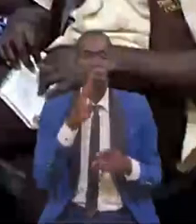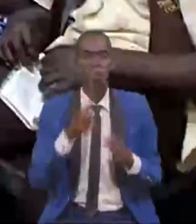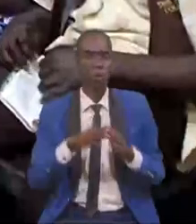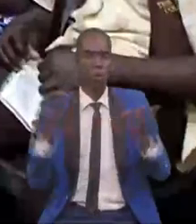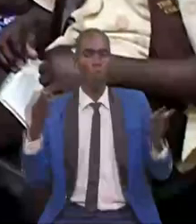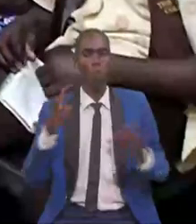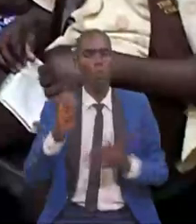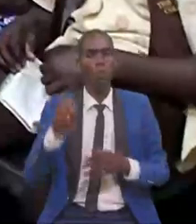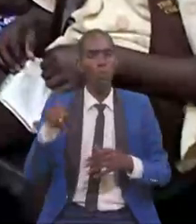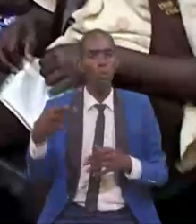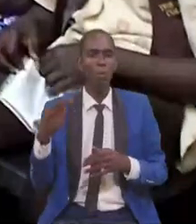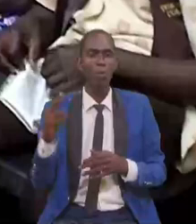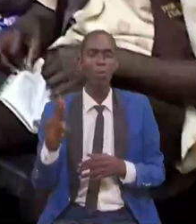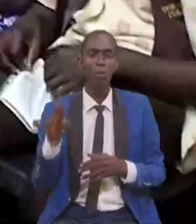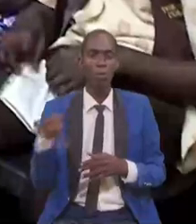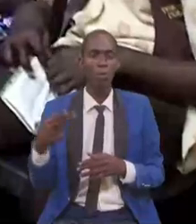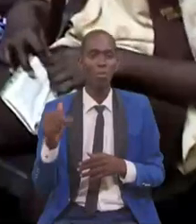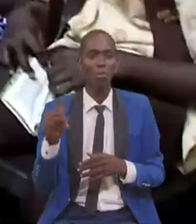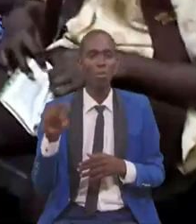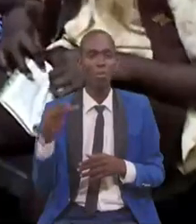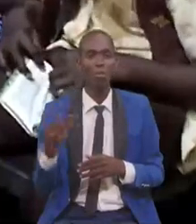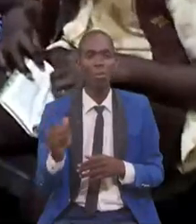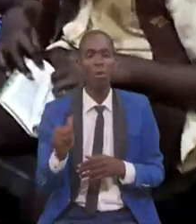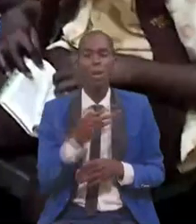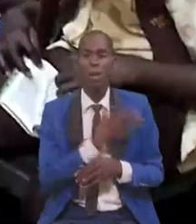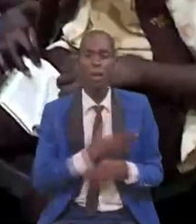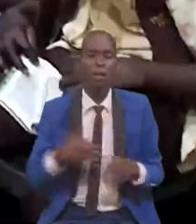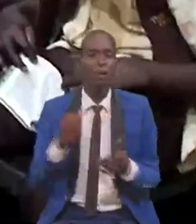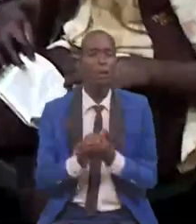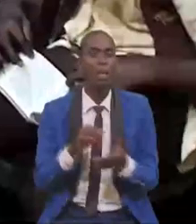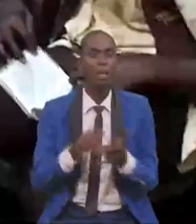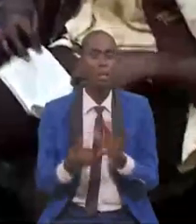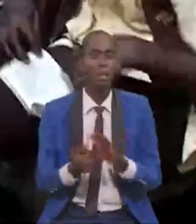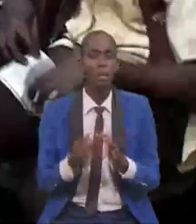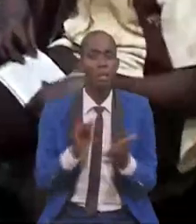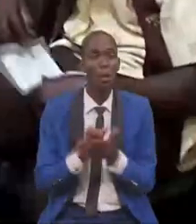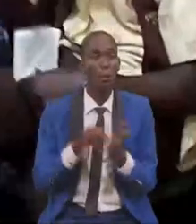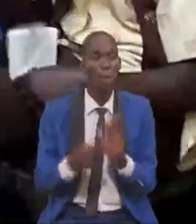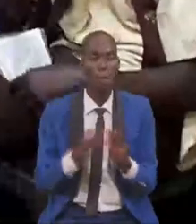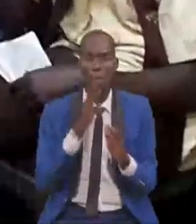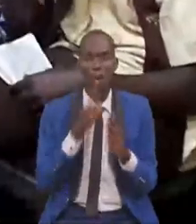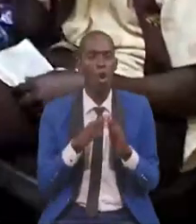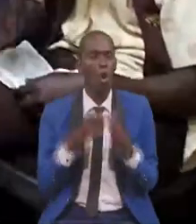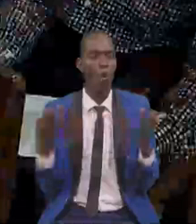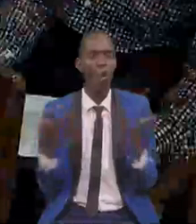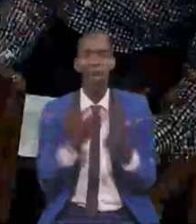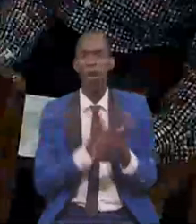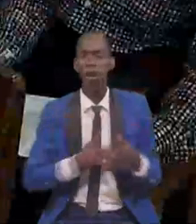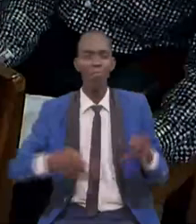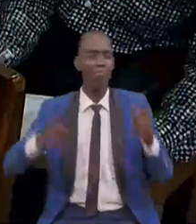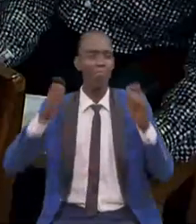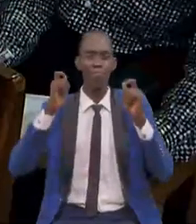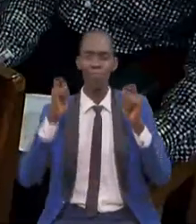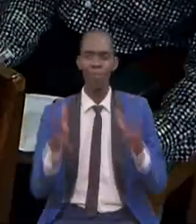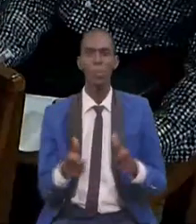Ephphatha, c'est-à-dire ouvre-toi. Aussitôt, cela veut dire que immédiatement,